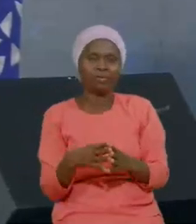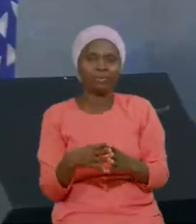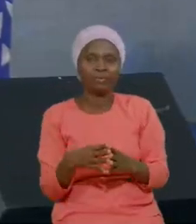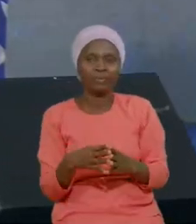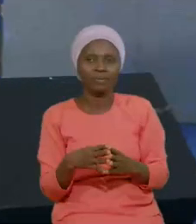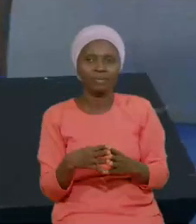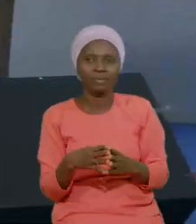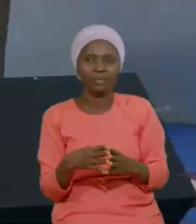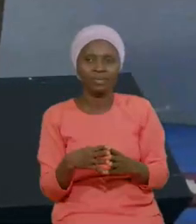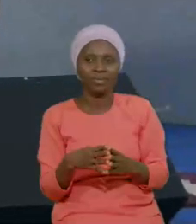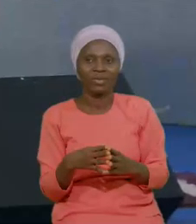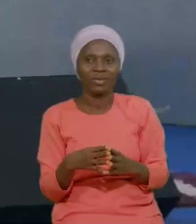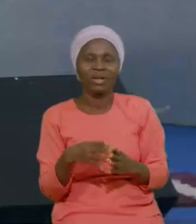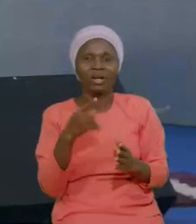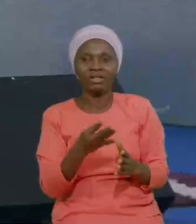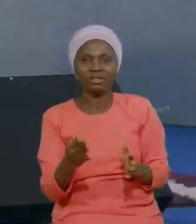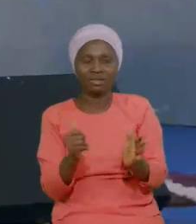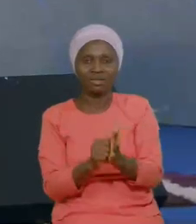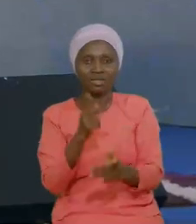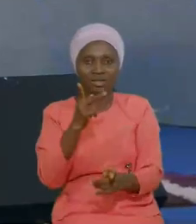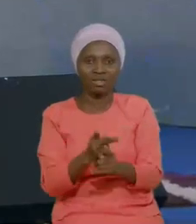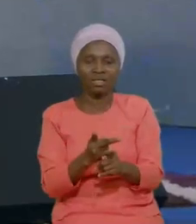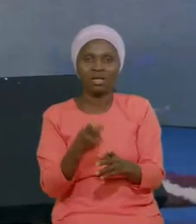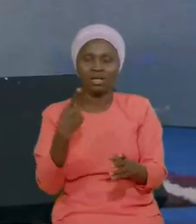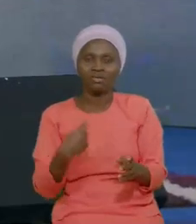Je vais encore me lever un peu plus haut.